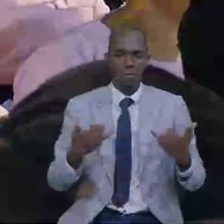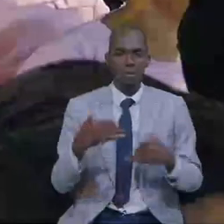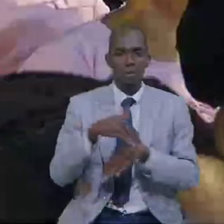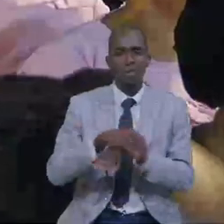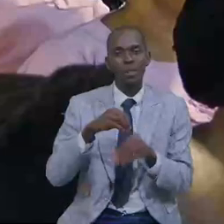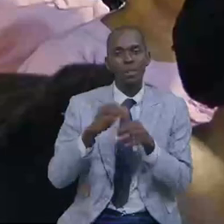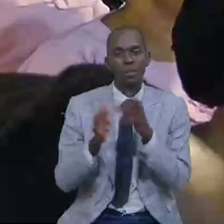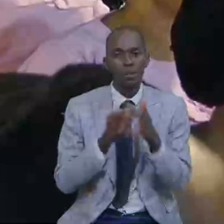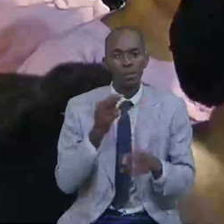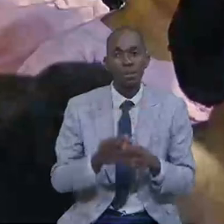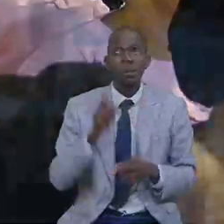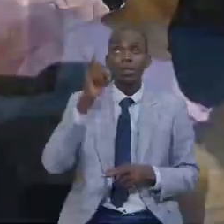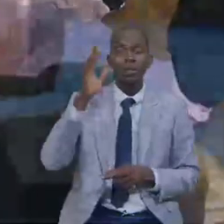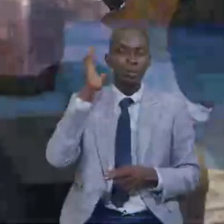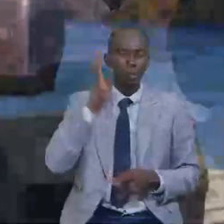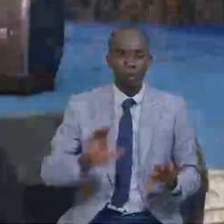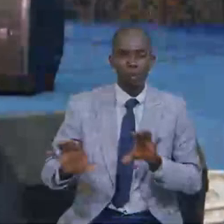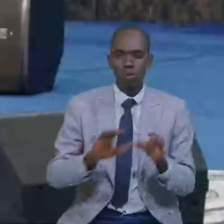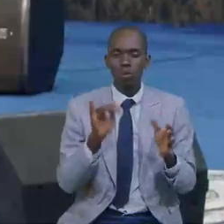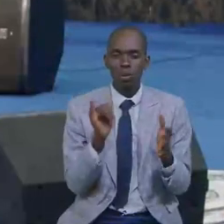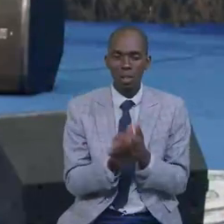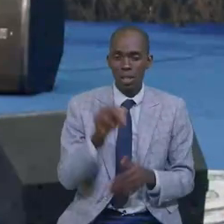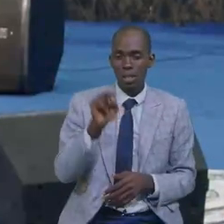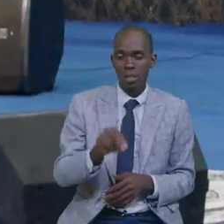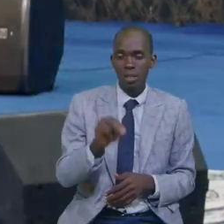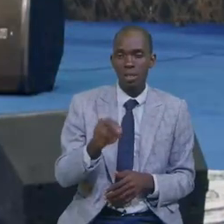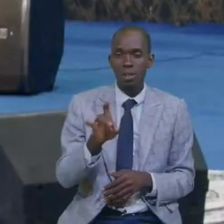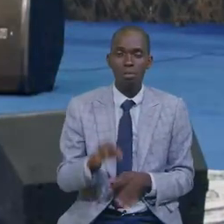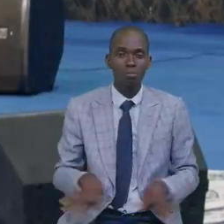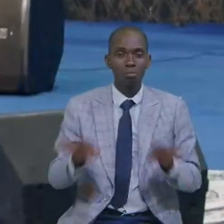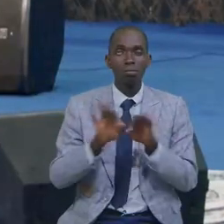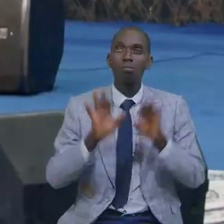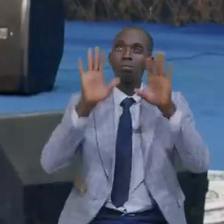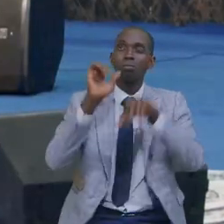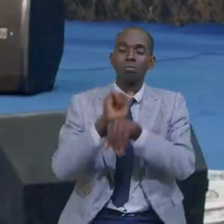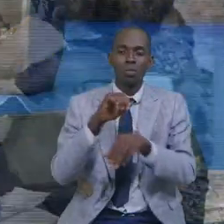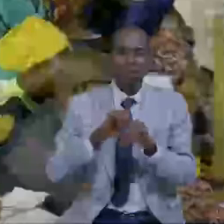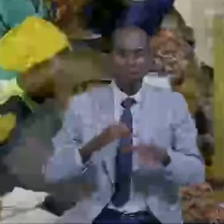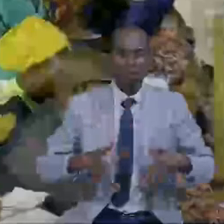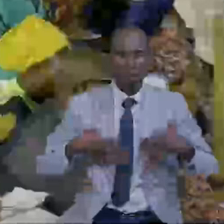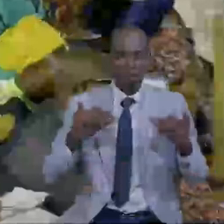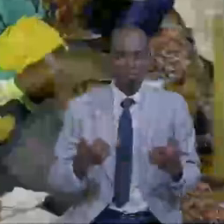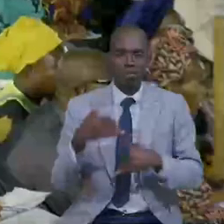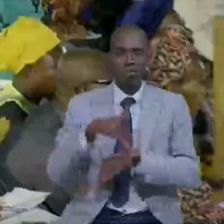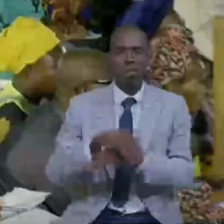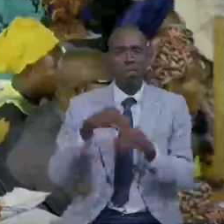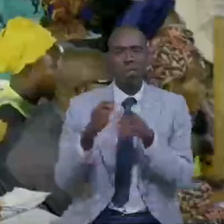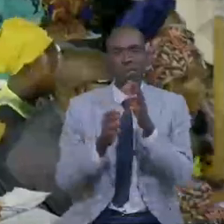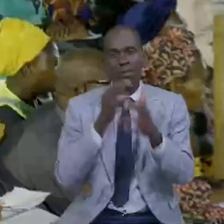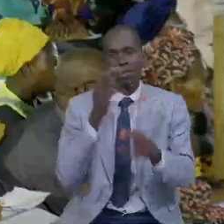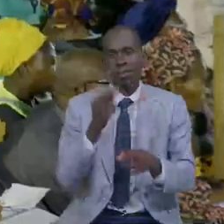soir il va accomplir ce miracle désiré dans ta vie ce soir au nom de